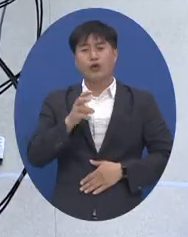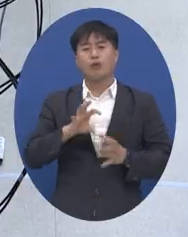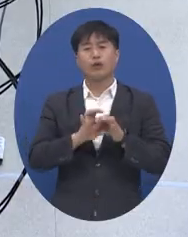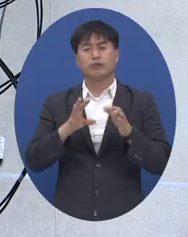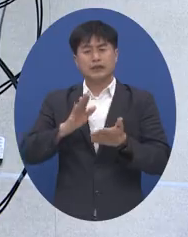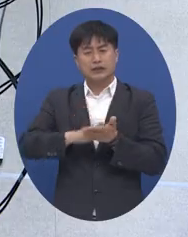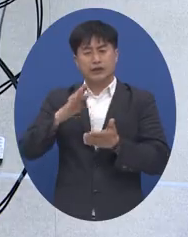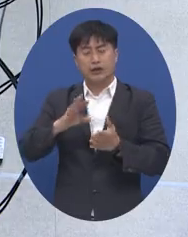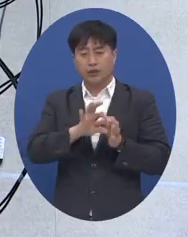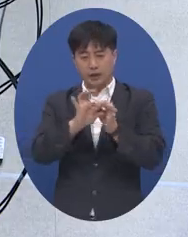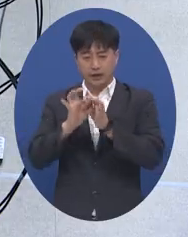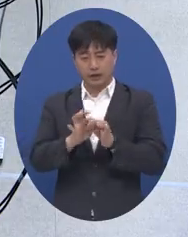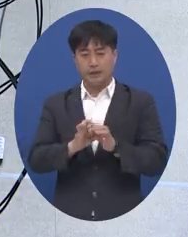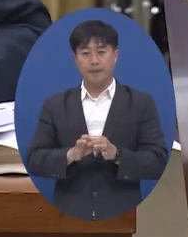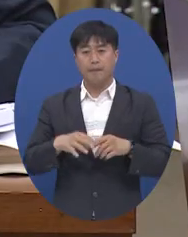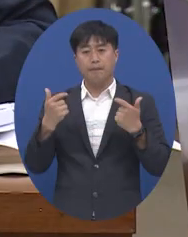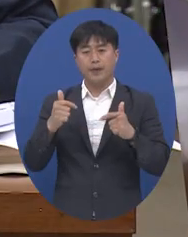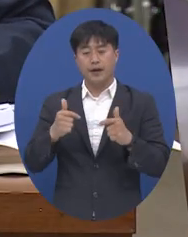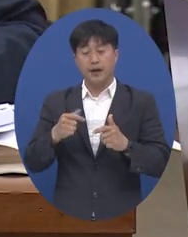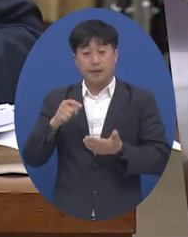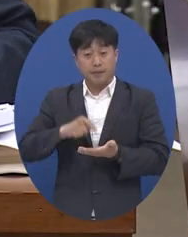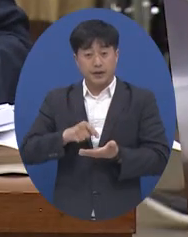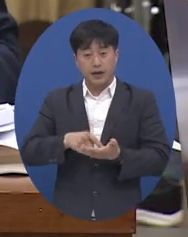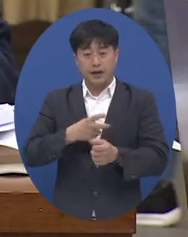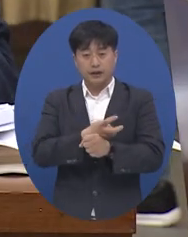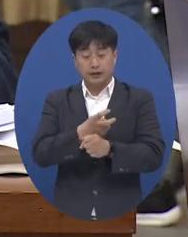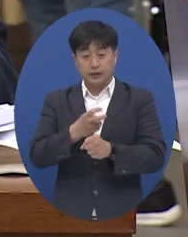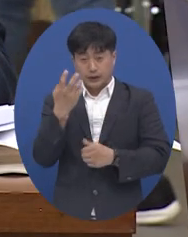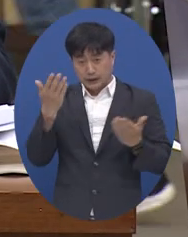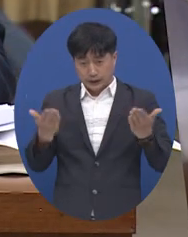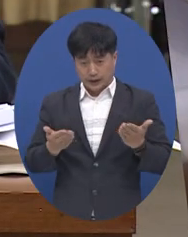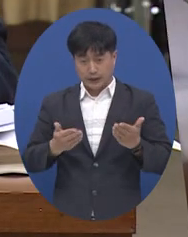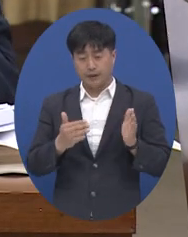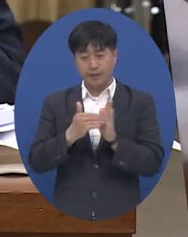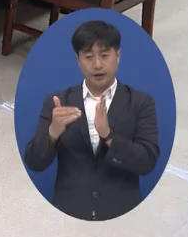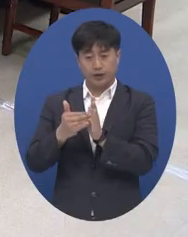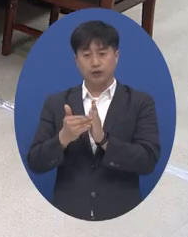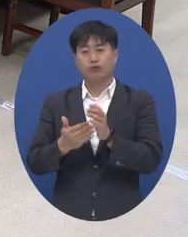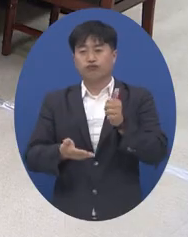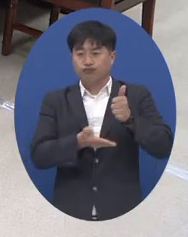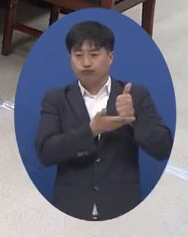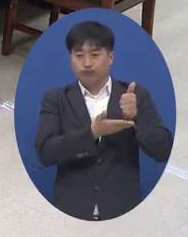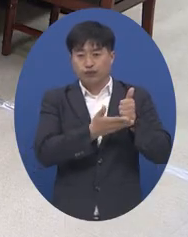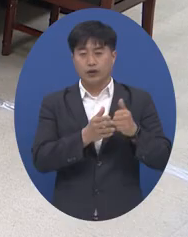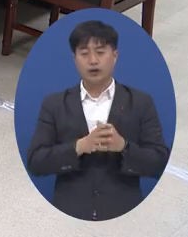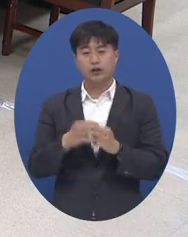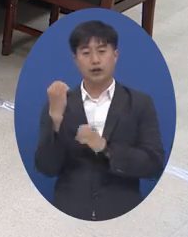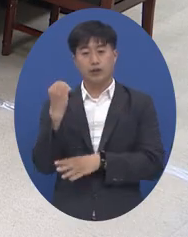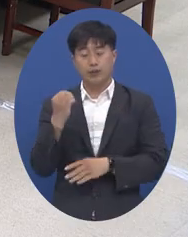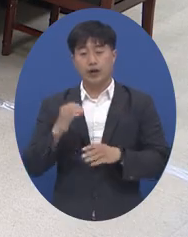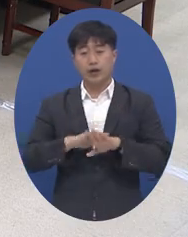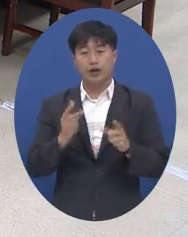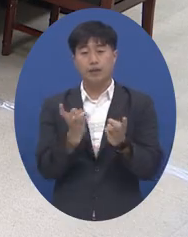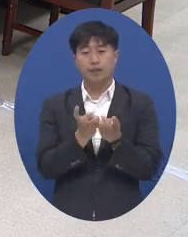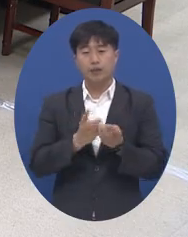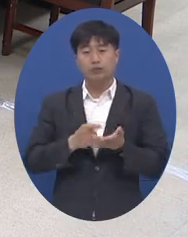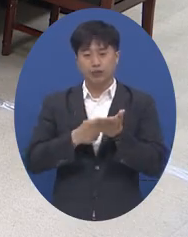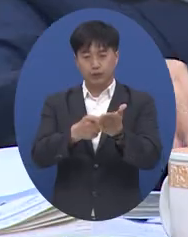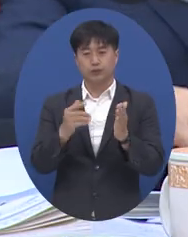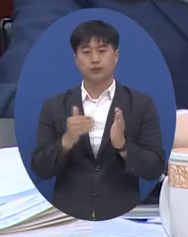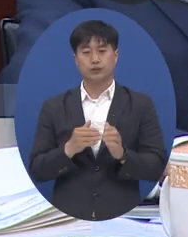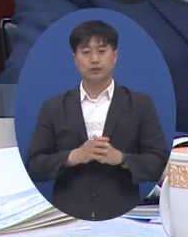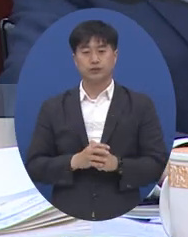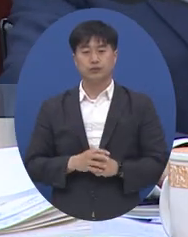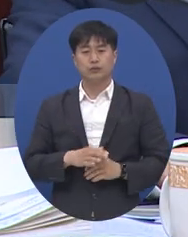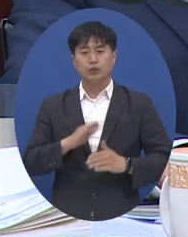모았습니다 매일 비상 근무를 서며 차단방역에 쓰고 있는 경도를 취하면서 근본적인 해결책을 주문하게 됐습니다